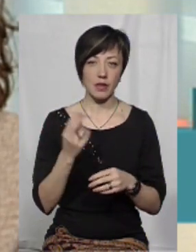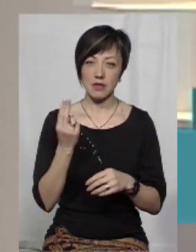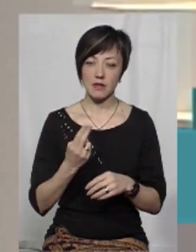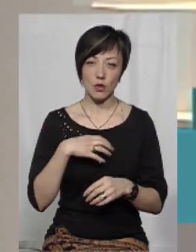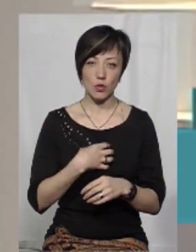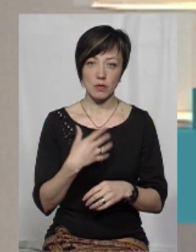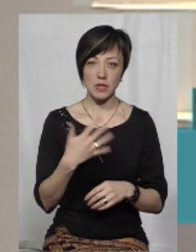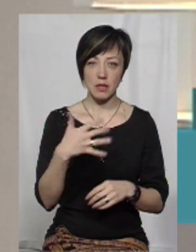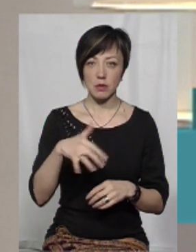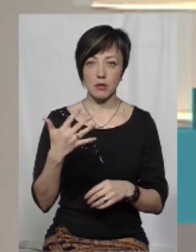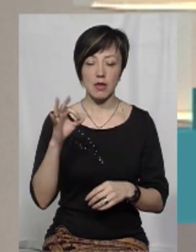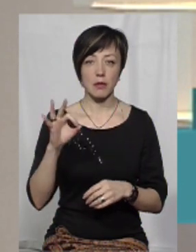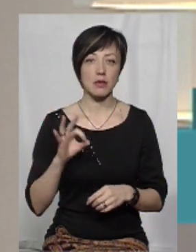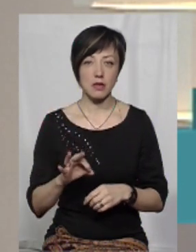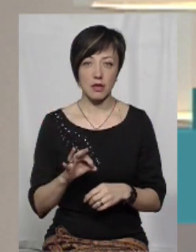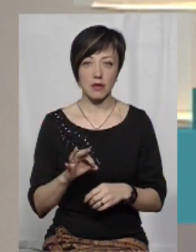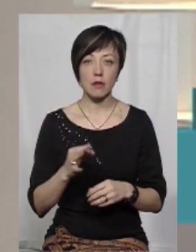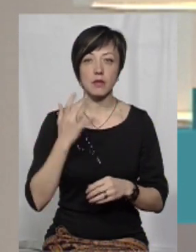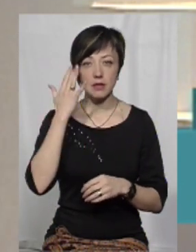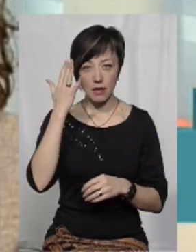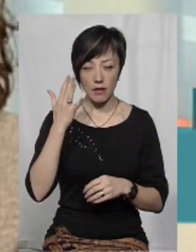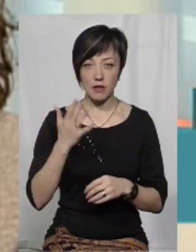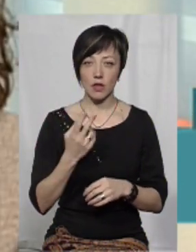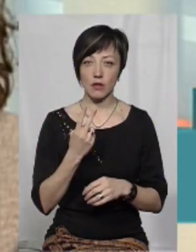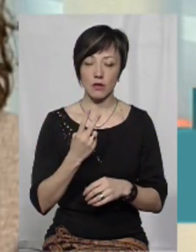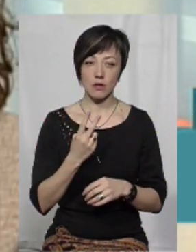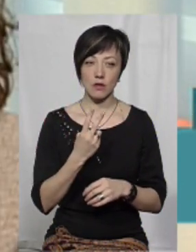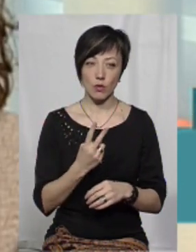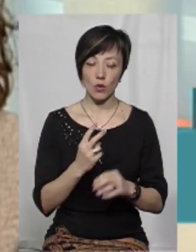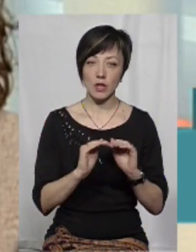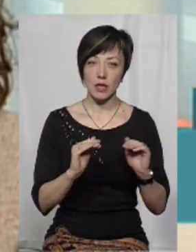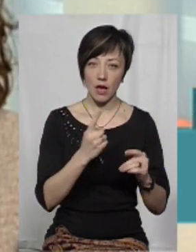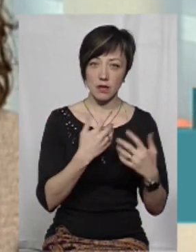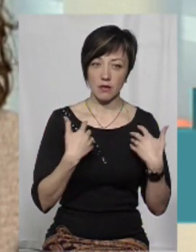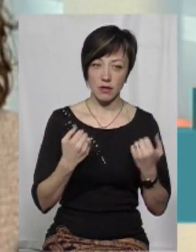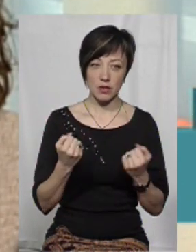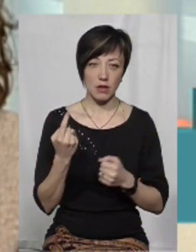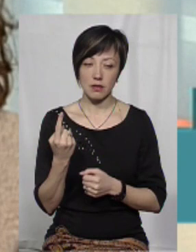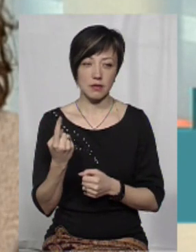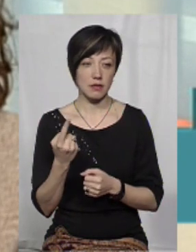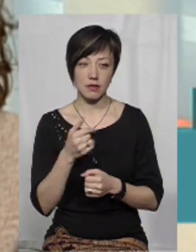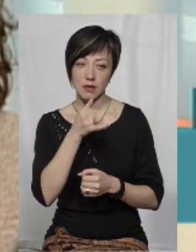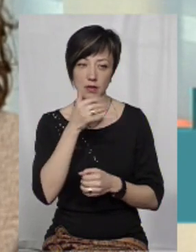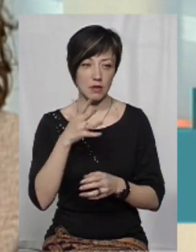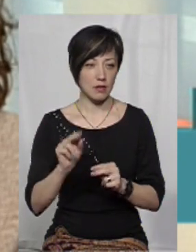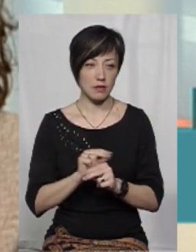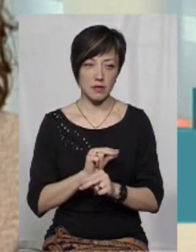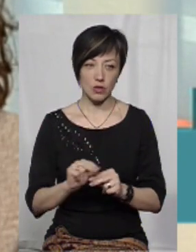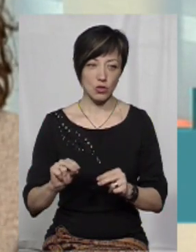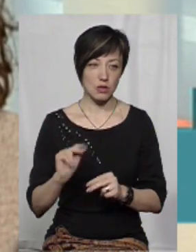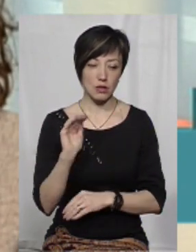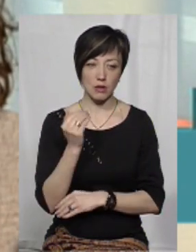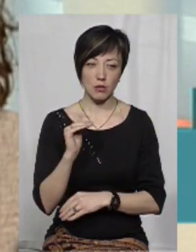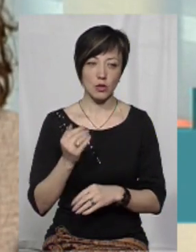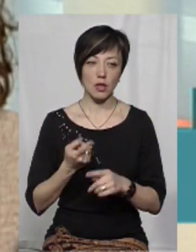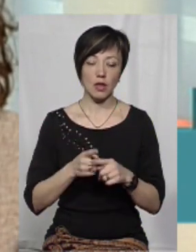грустная, 50-55%. То есть вы представьте, из 2 детей один вылечится, один не вылечится ребенок.